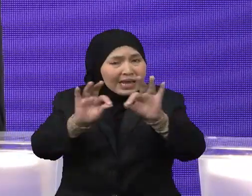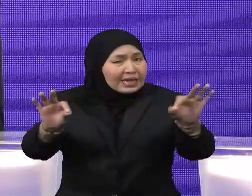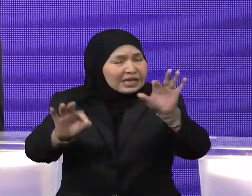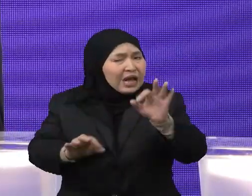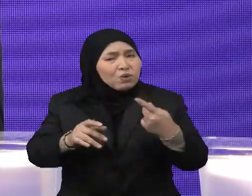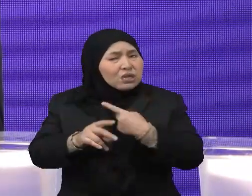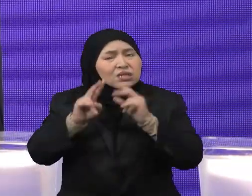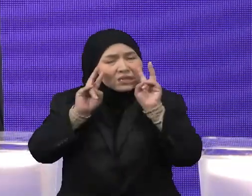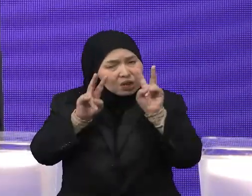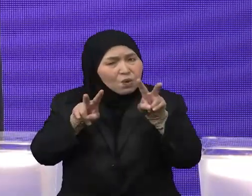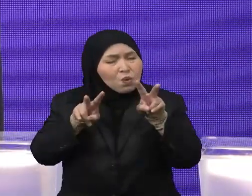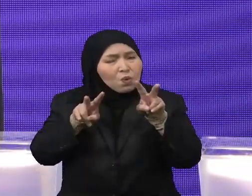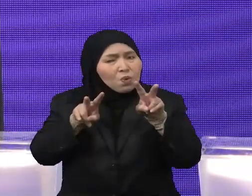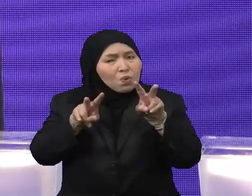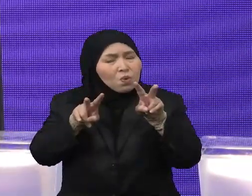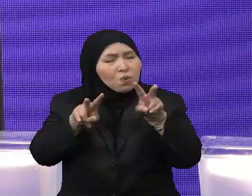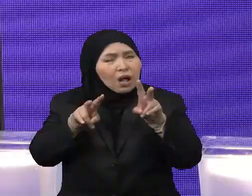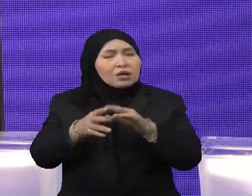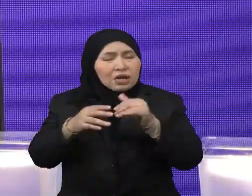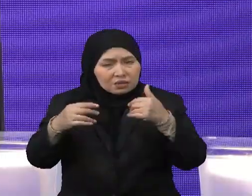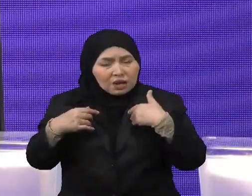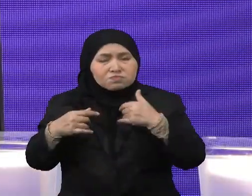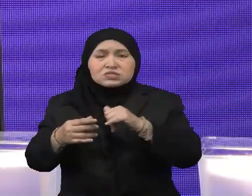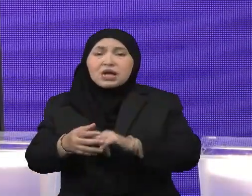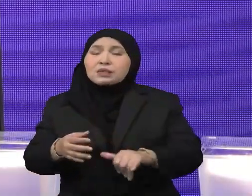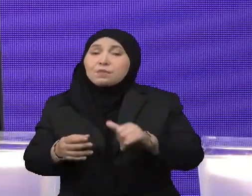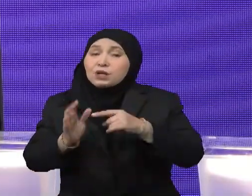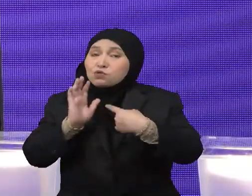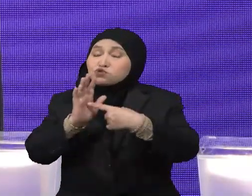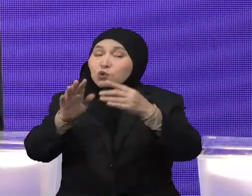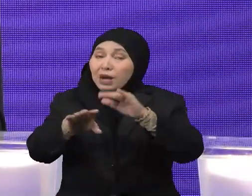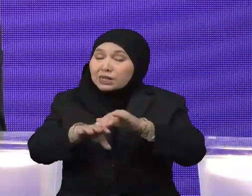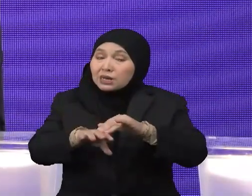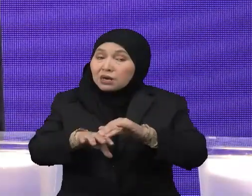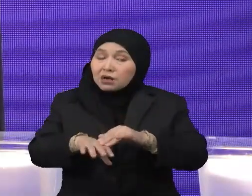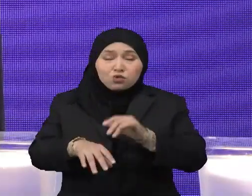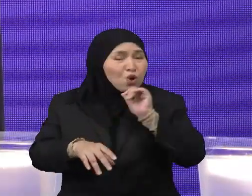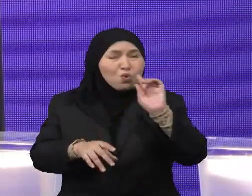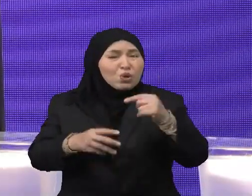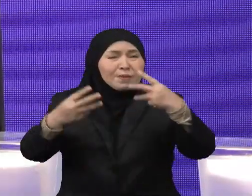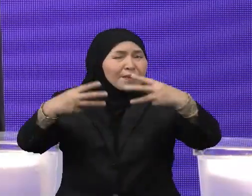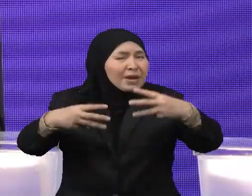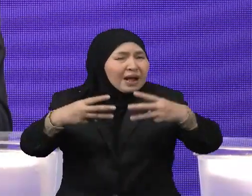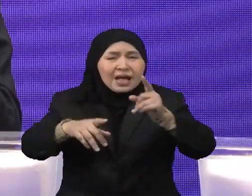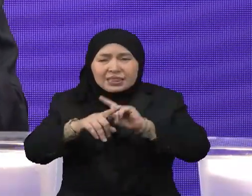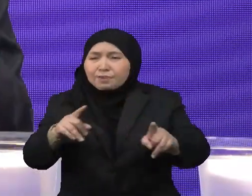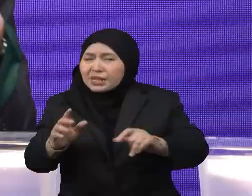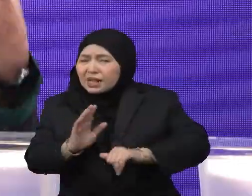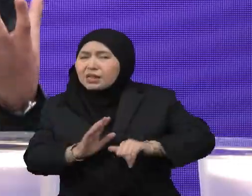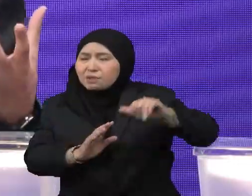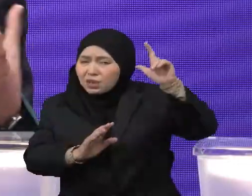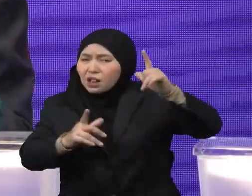lihat Mbak kata Al Imam Ibnu rahimahullah ia merujuk kepada bukan saja perihal peperangan Tetapi dia lebih